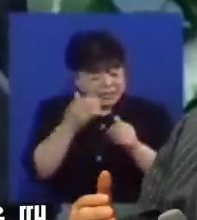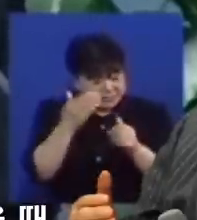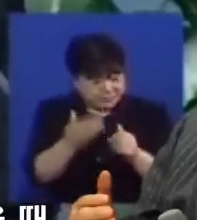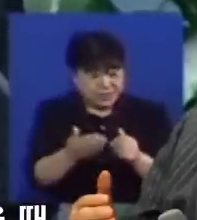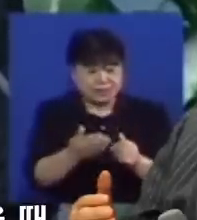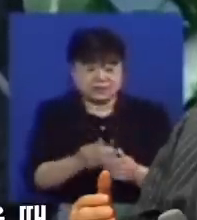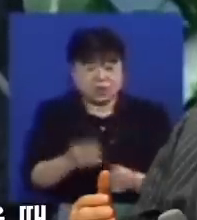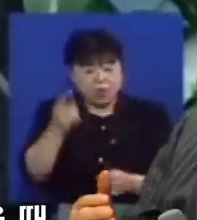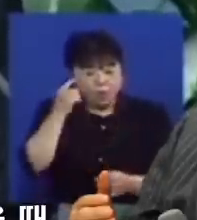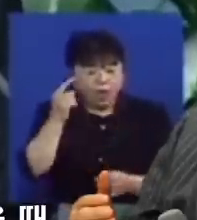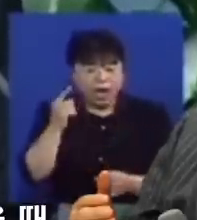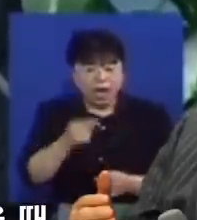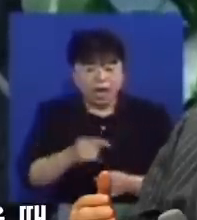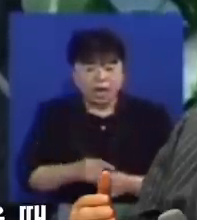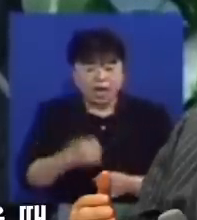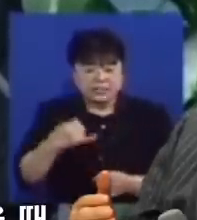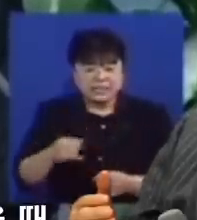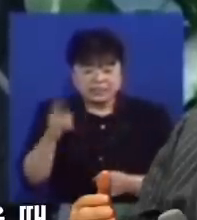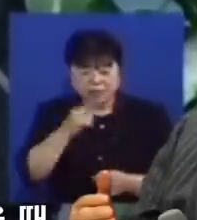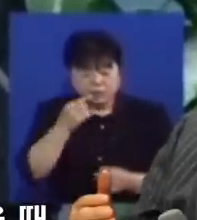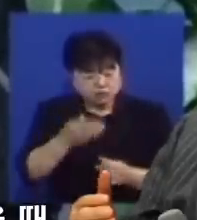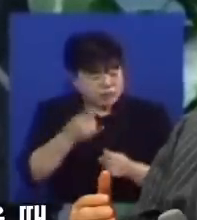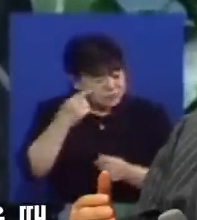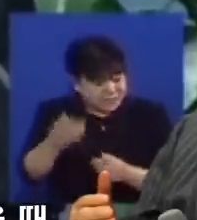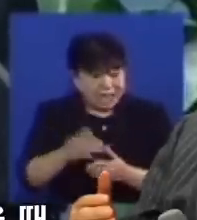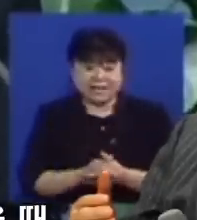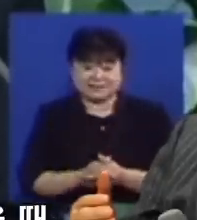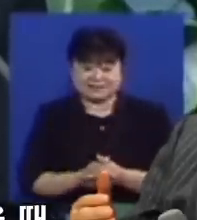하나님이 어떻게 구하는 자식에게 좋은 것 안 주겠냐.